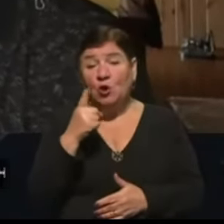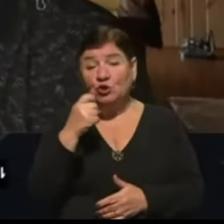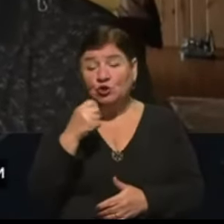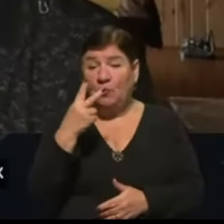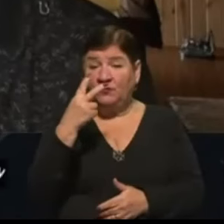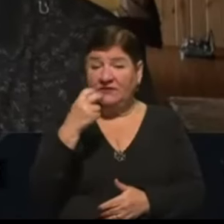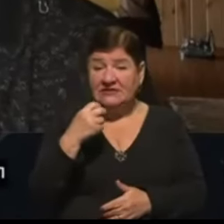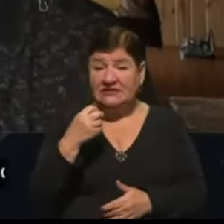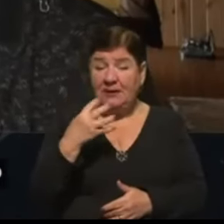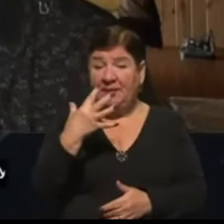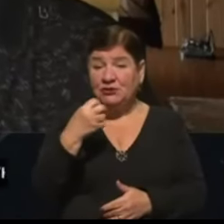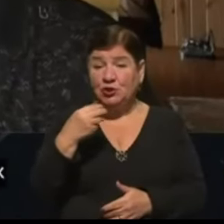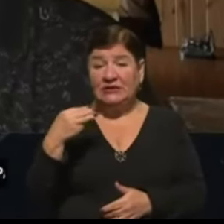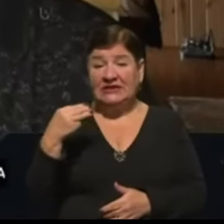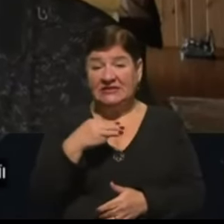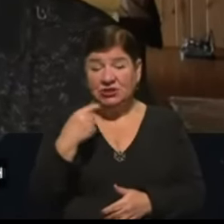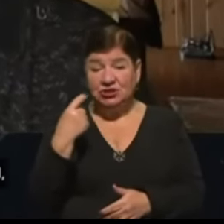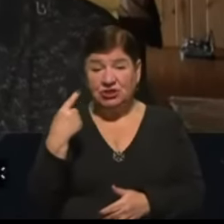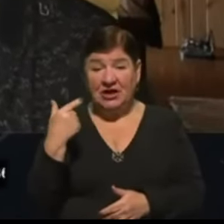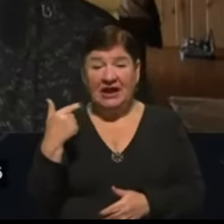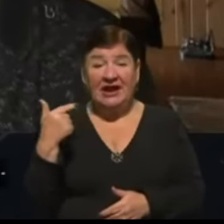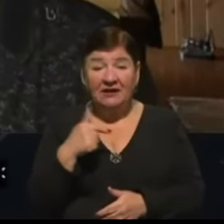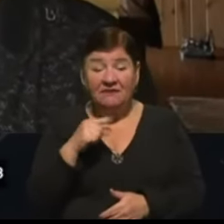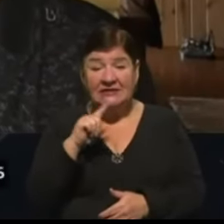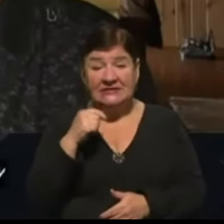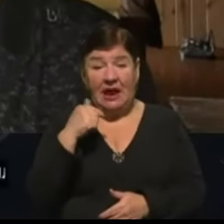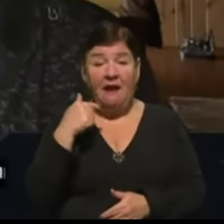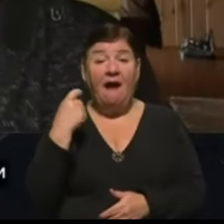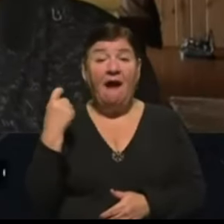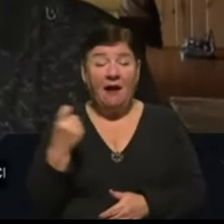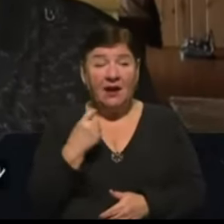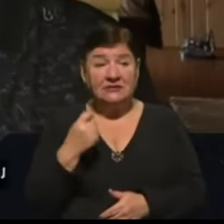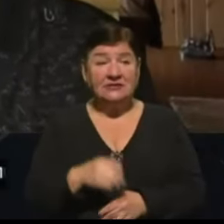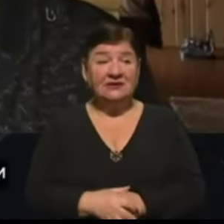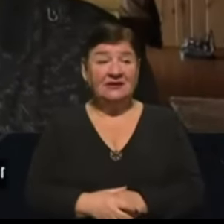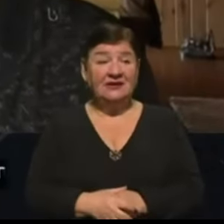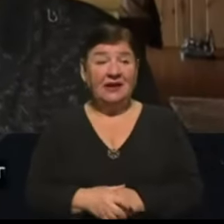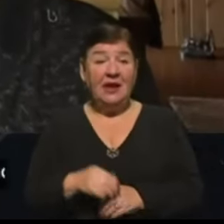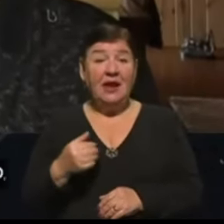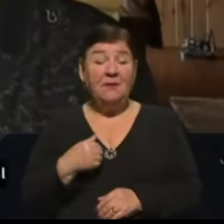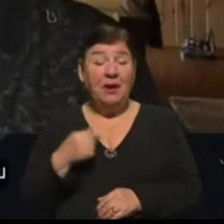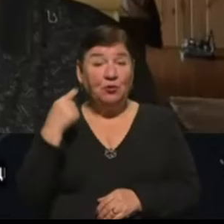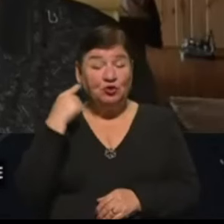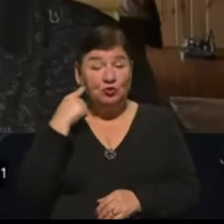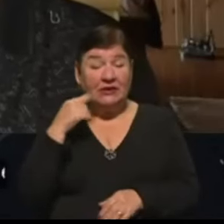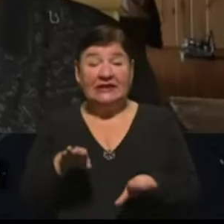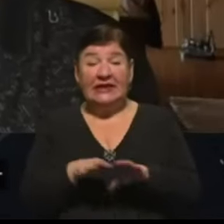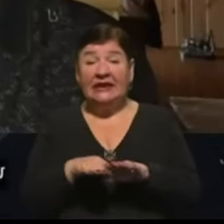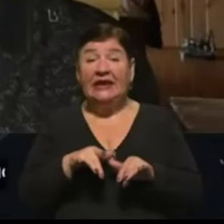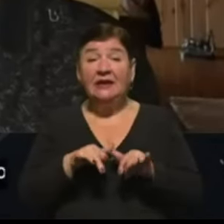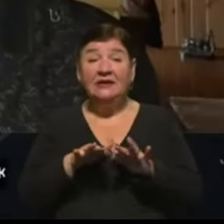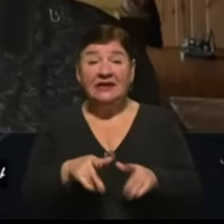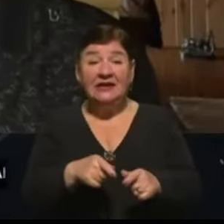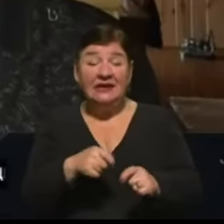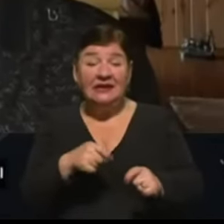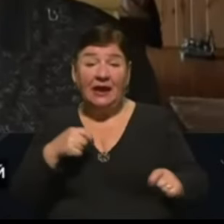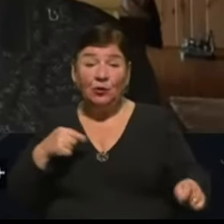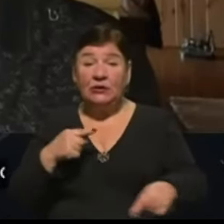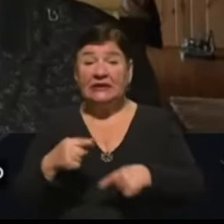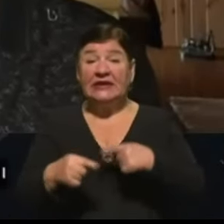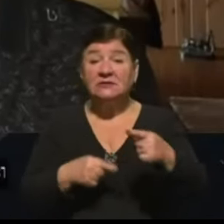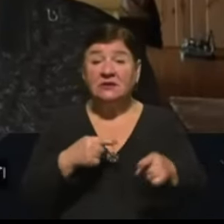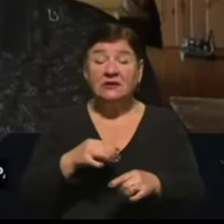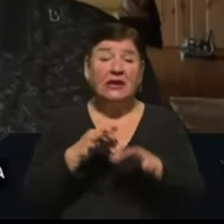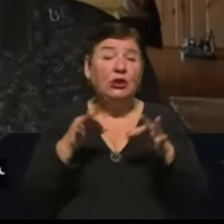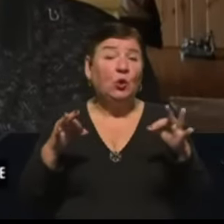по 500 тисяч гривень там за газ, там, розумієте, за інших комуналів. І ми вже почули, що такі дії, вони тягнуть за собою наслідки, які